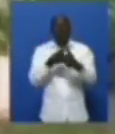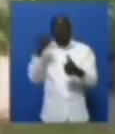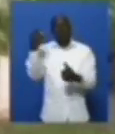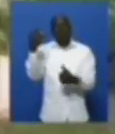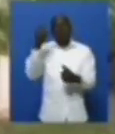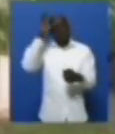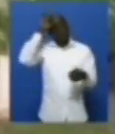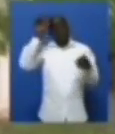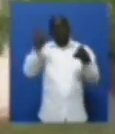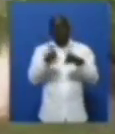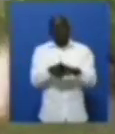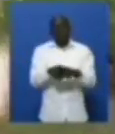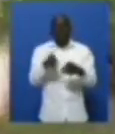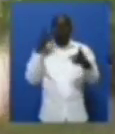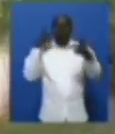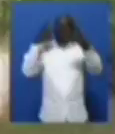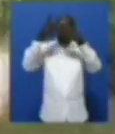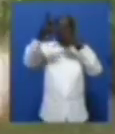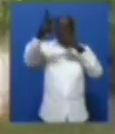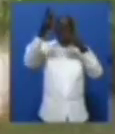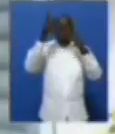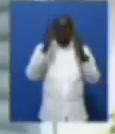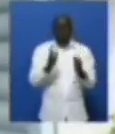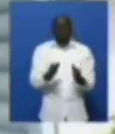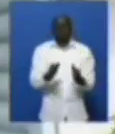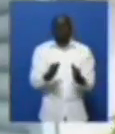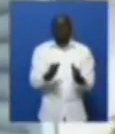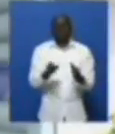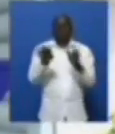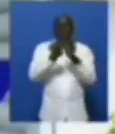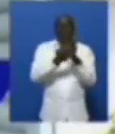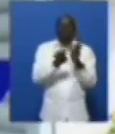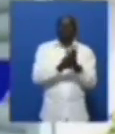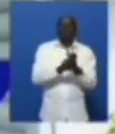était un visionnaire. Un exemple. En